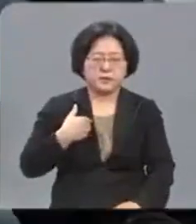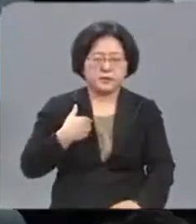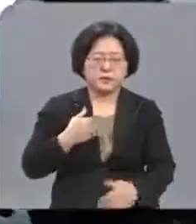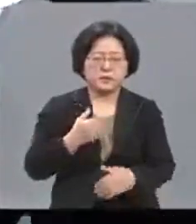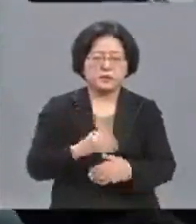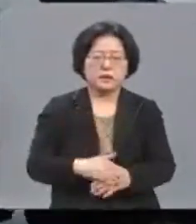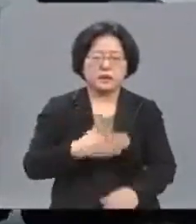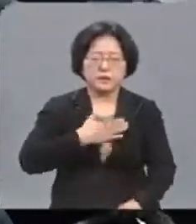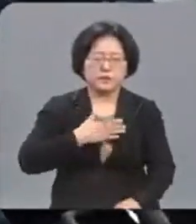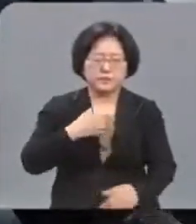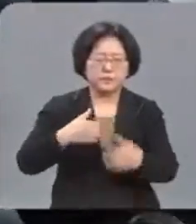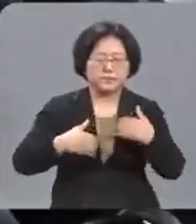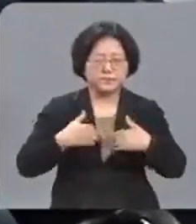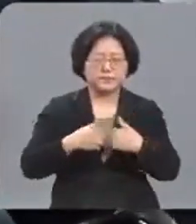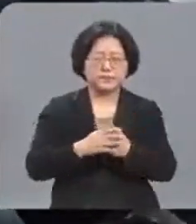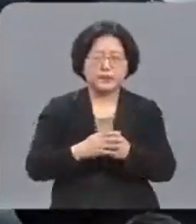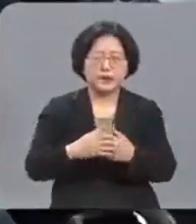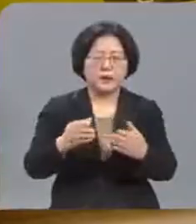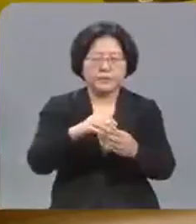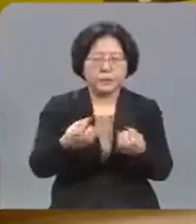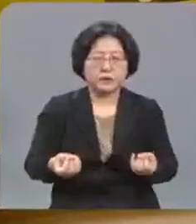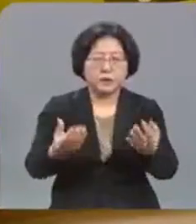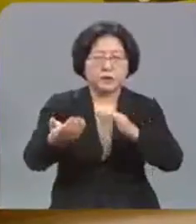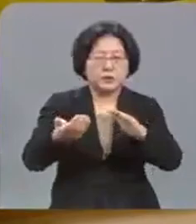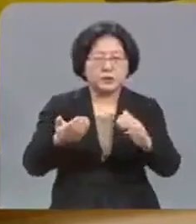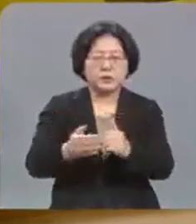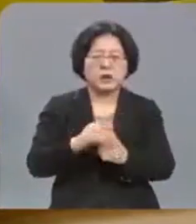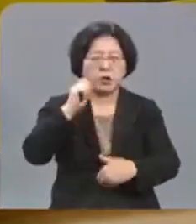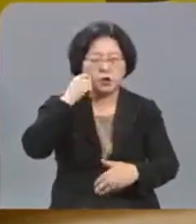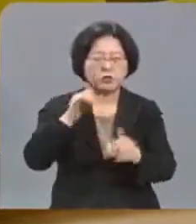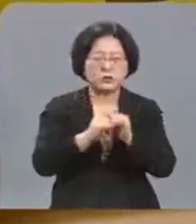따뜻했습니다. 명절을 앞두고 어려운 이웃을 위한